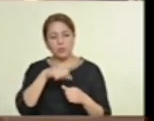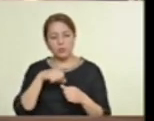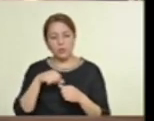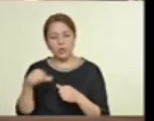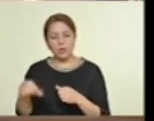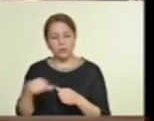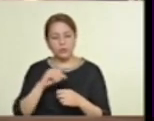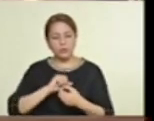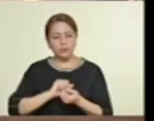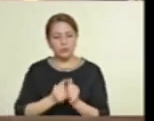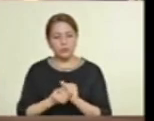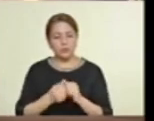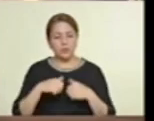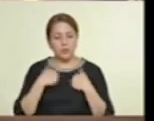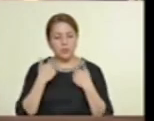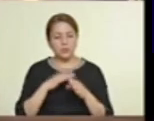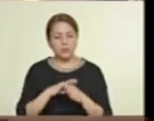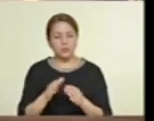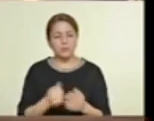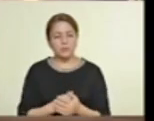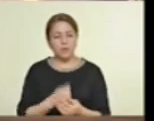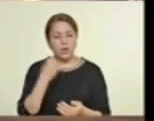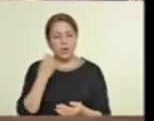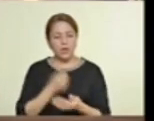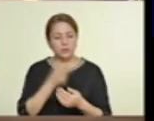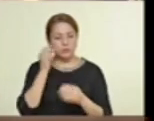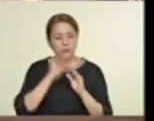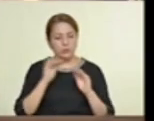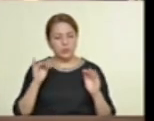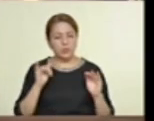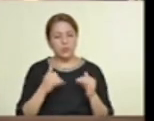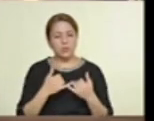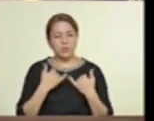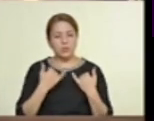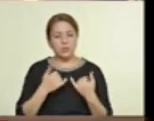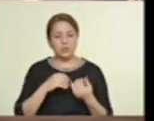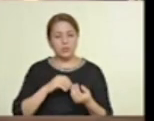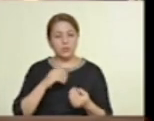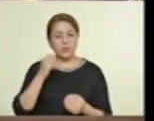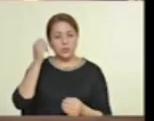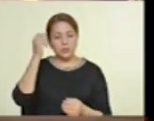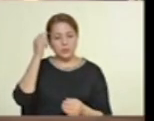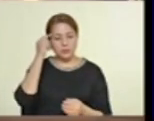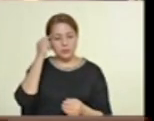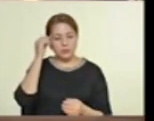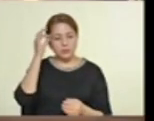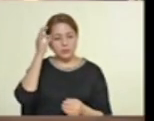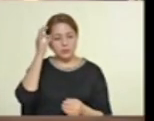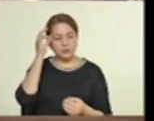olishga harakat qiling. Aziz o'quvchilar, endi esda saqlaydigan